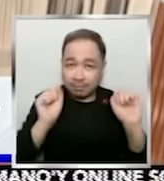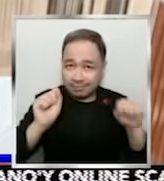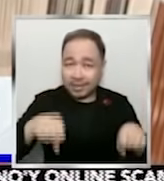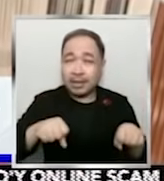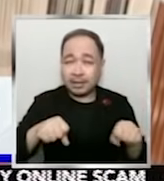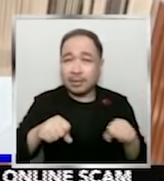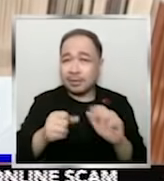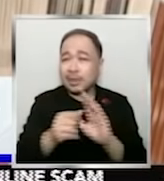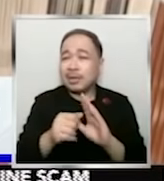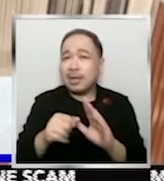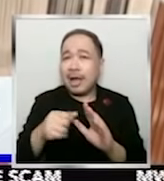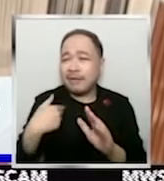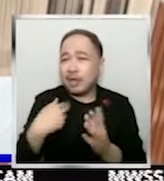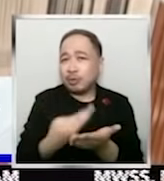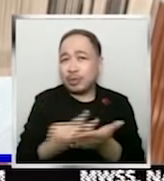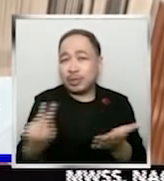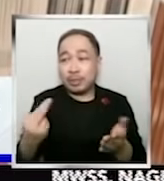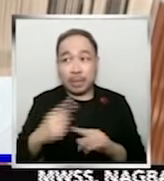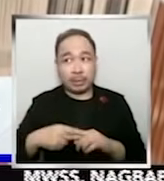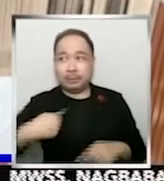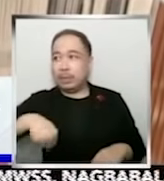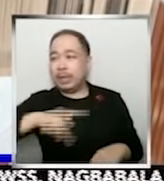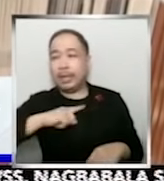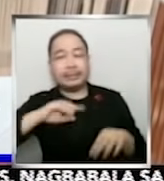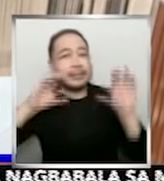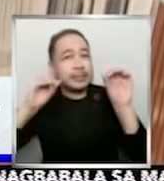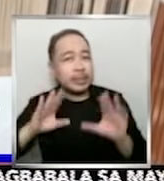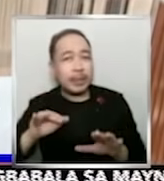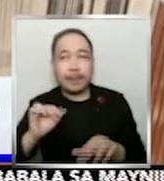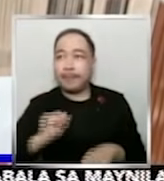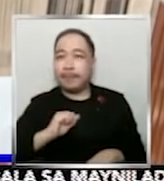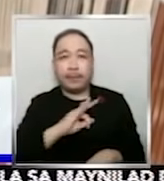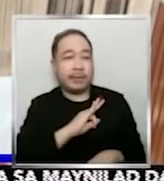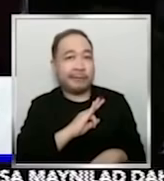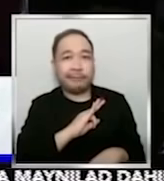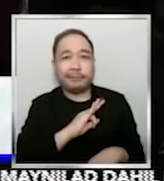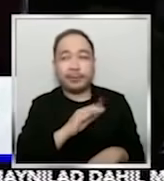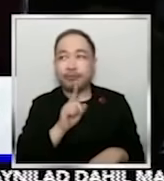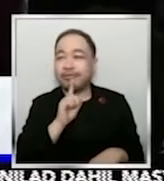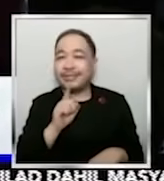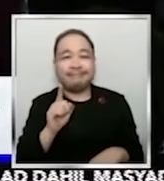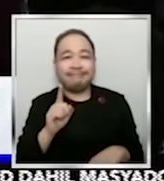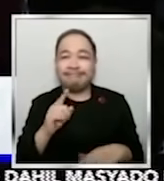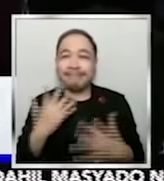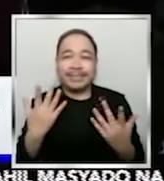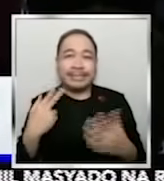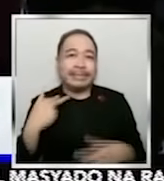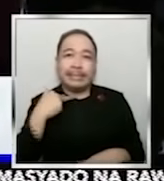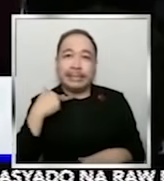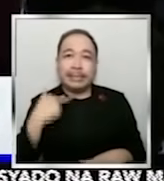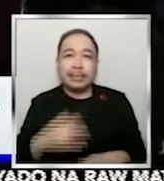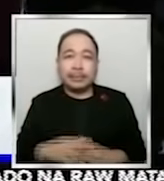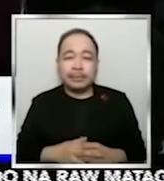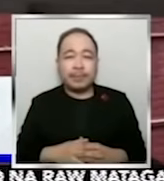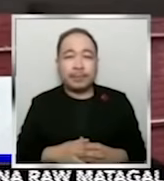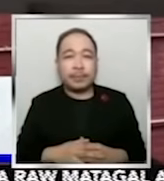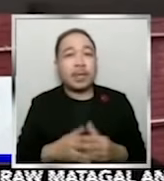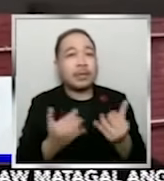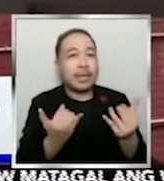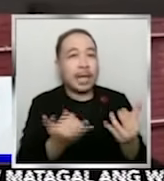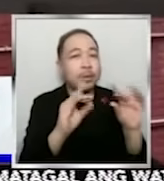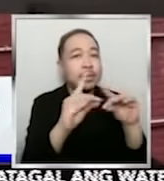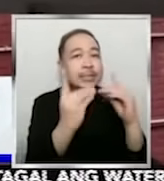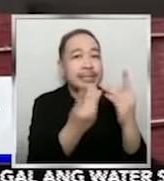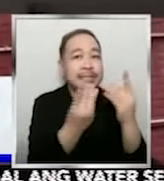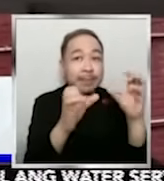No? Samantalang kaming mga guro, mga empleyado, talagang napaka-helpless. Ang DepEd nakikipagtulungan na raw sa land